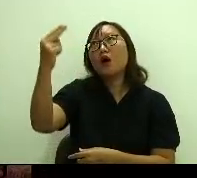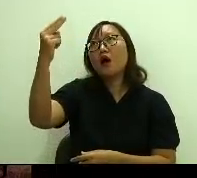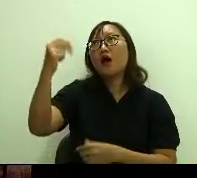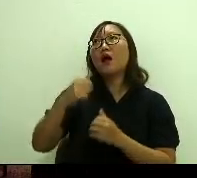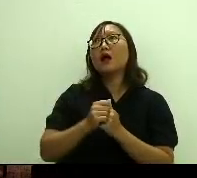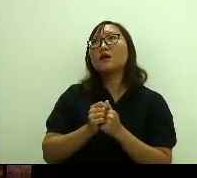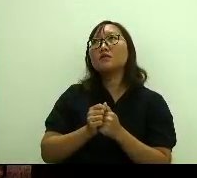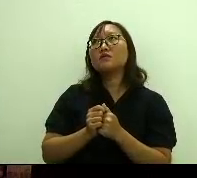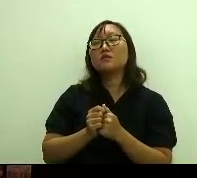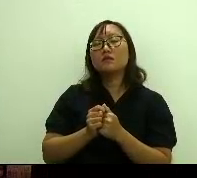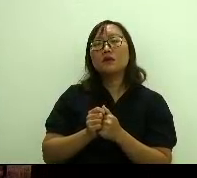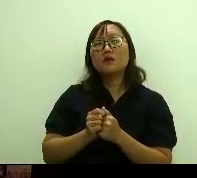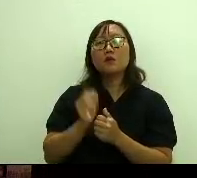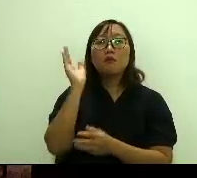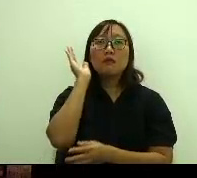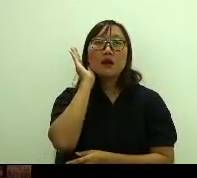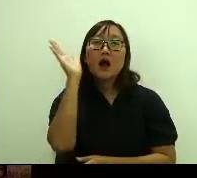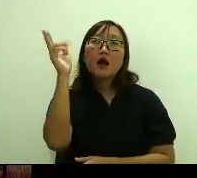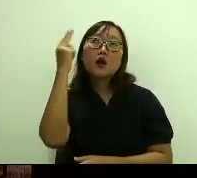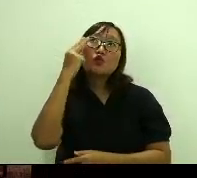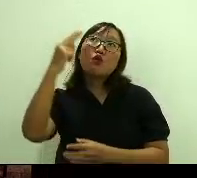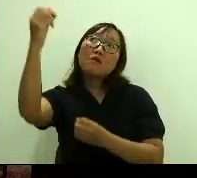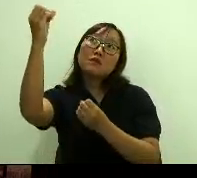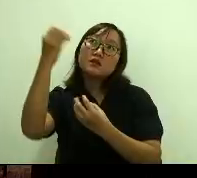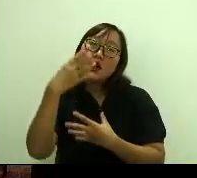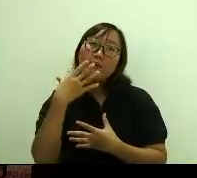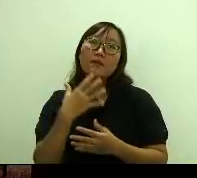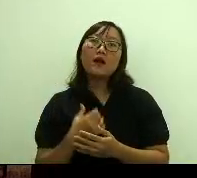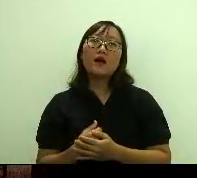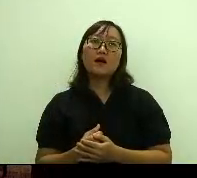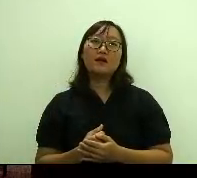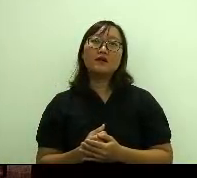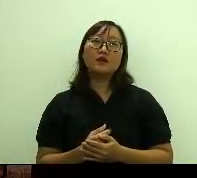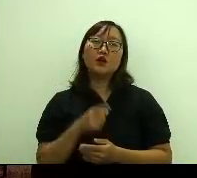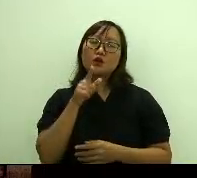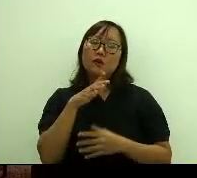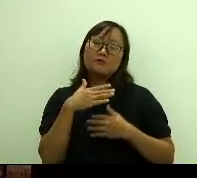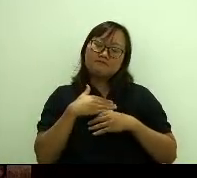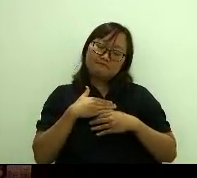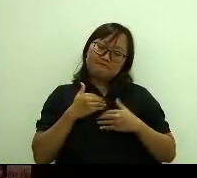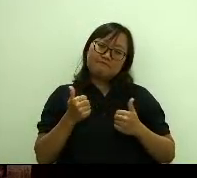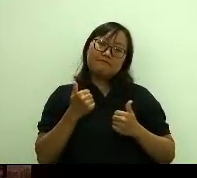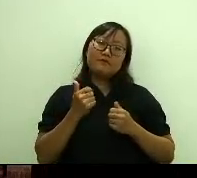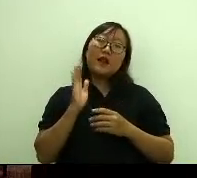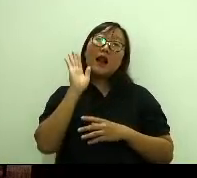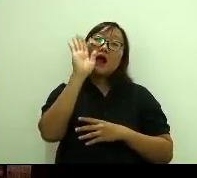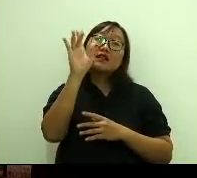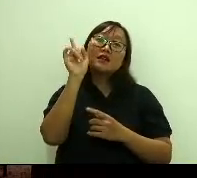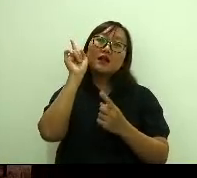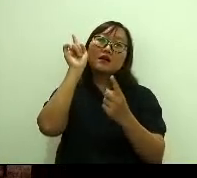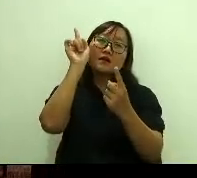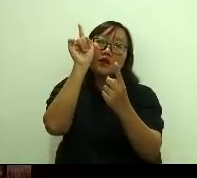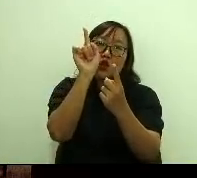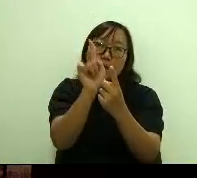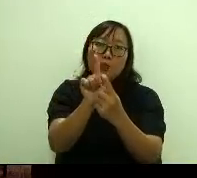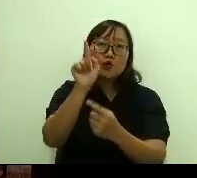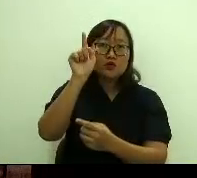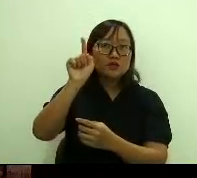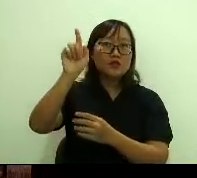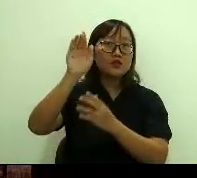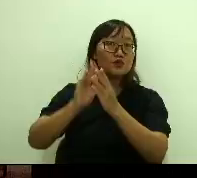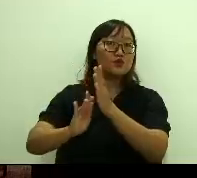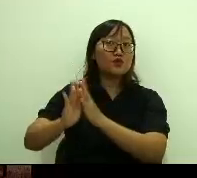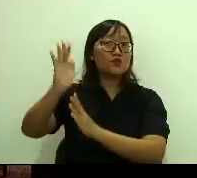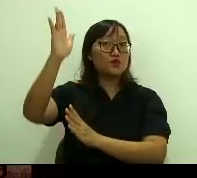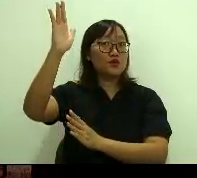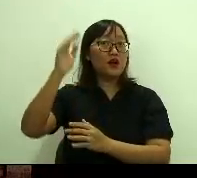kita. Tetapi jika kita berpegang teguh pada kehendak Allah, pada jaring yang pasti dan kuat dari